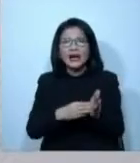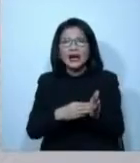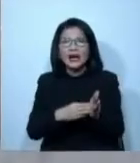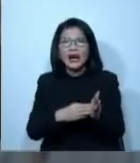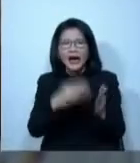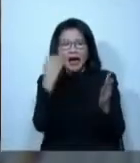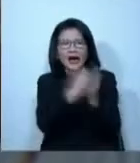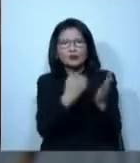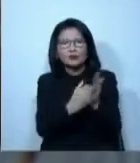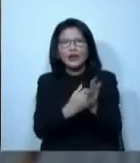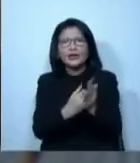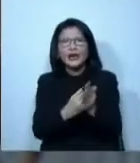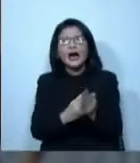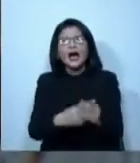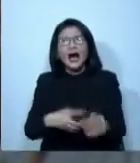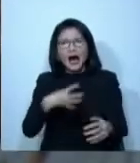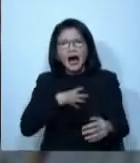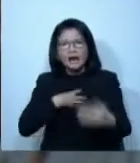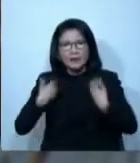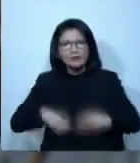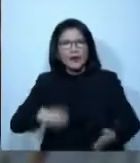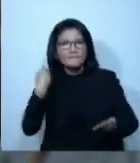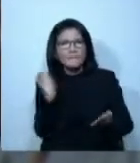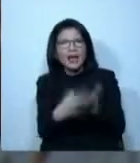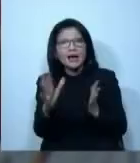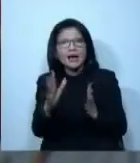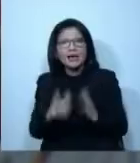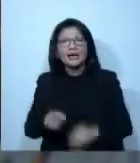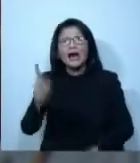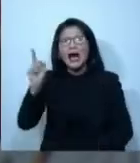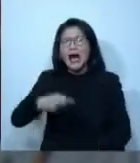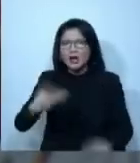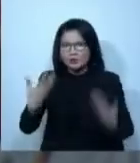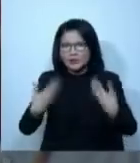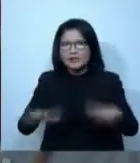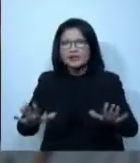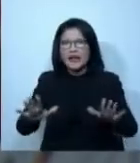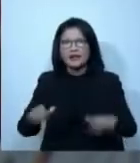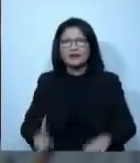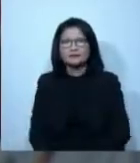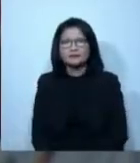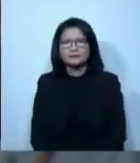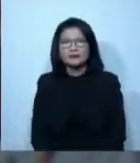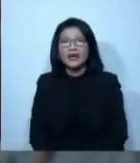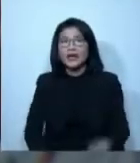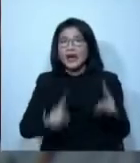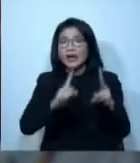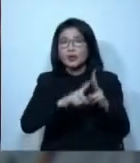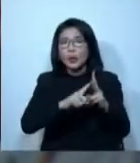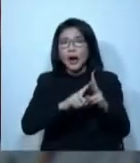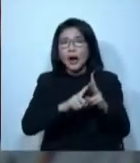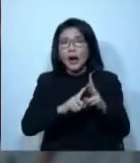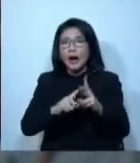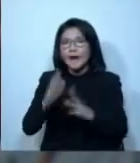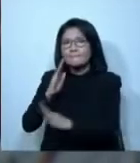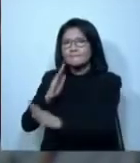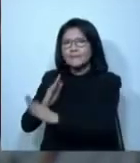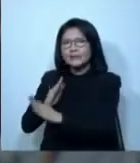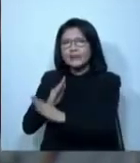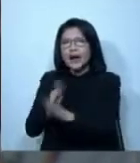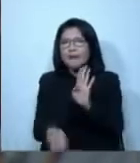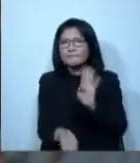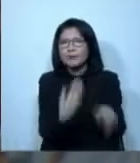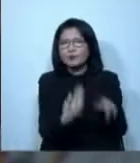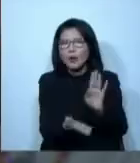HAM yang terjadi dilakukan tindakan penyelesaian hingga tuntas oke yang kedua mencegah terjadinya